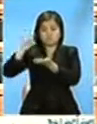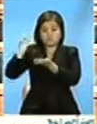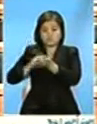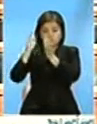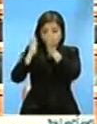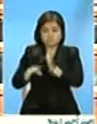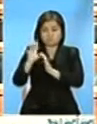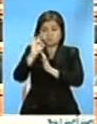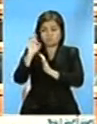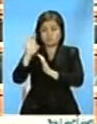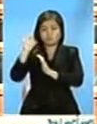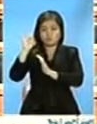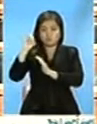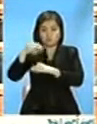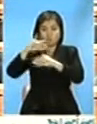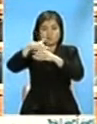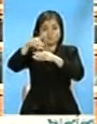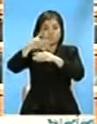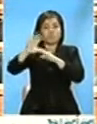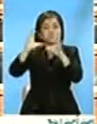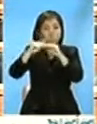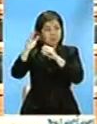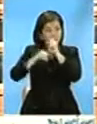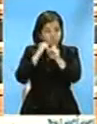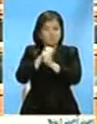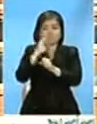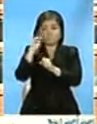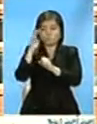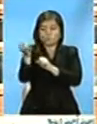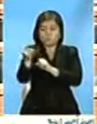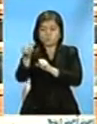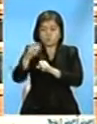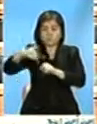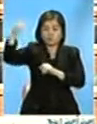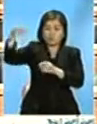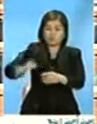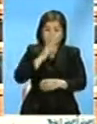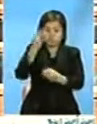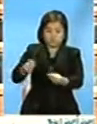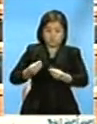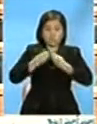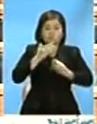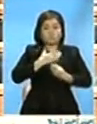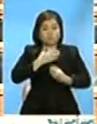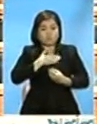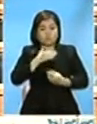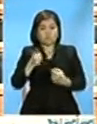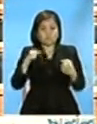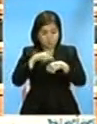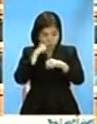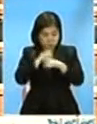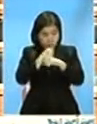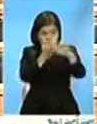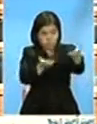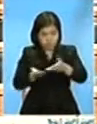ประชุมนอกสภาอายุน้อยที่สุดครับตอนนั้นอายุ40พี่ๆเขาให้เกียรติครับว่าศิริวัฒน์ทำงานผม